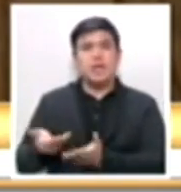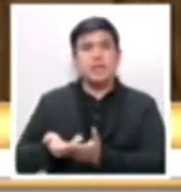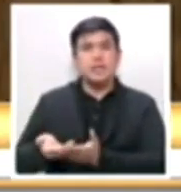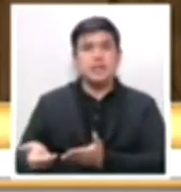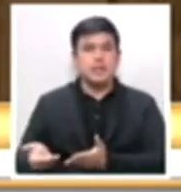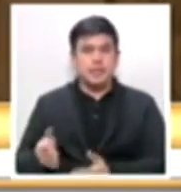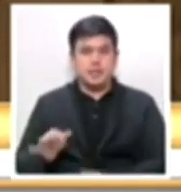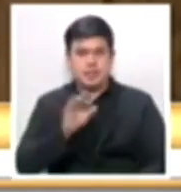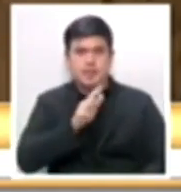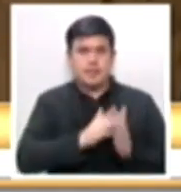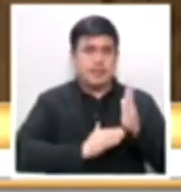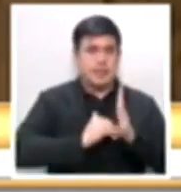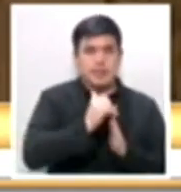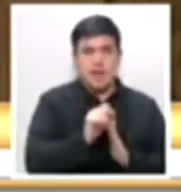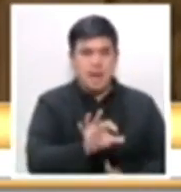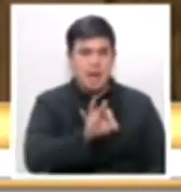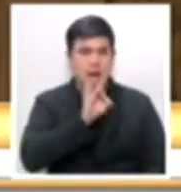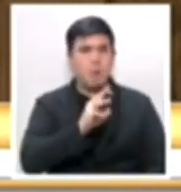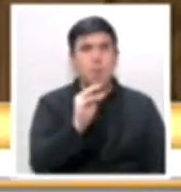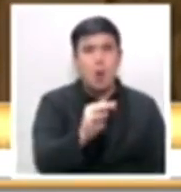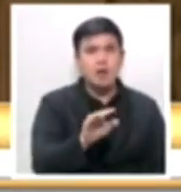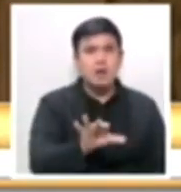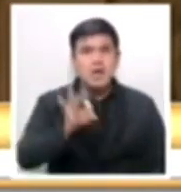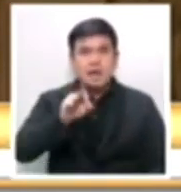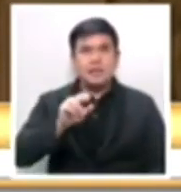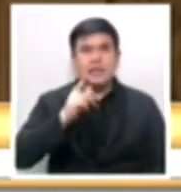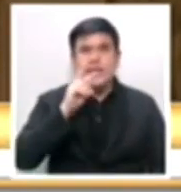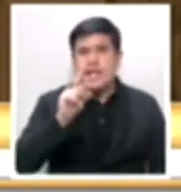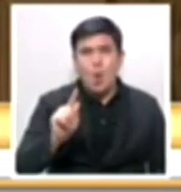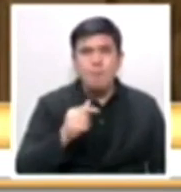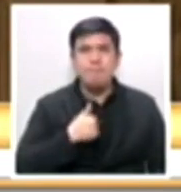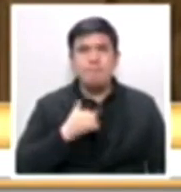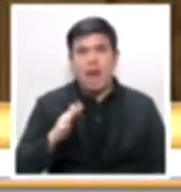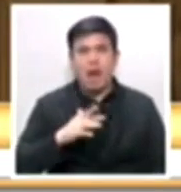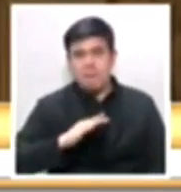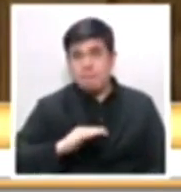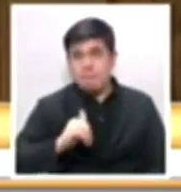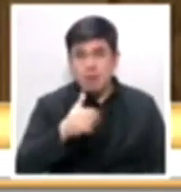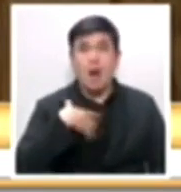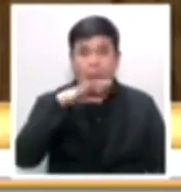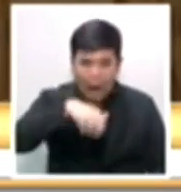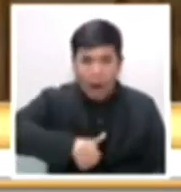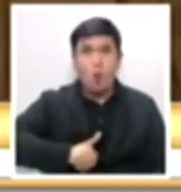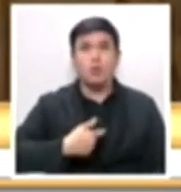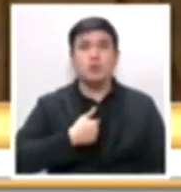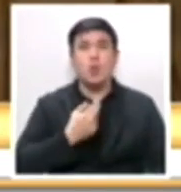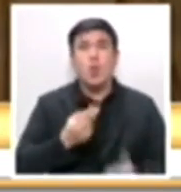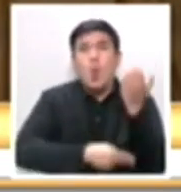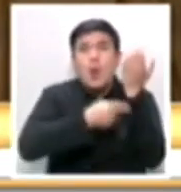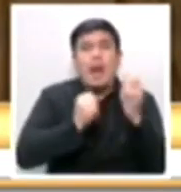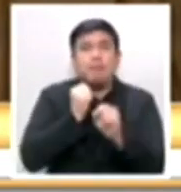ท่านเขาซื้อทุกสีเขตเมืองนั้นเขาก็เอาเขาจะไปทำที่พักอาศัยแ